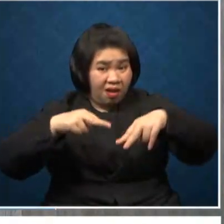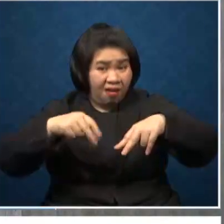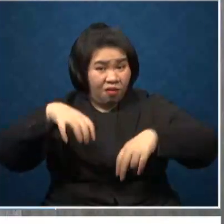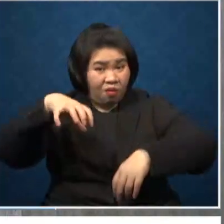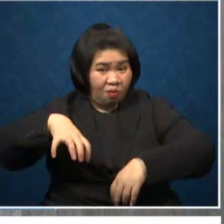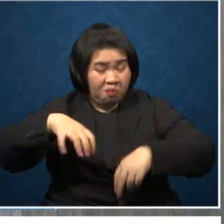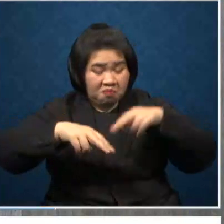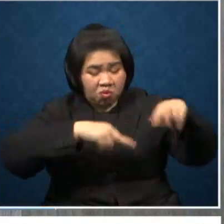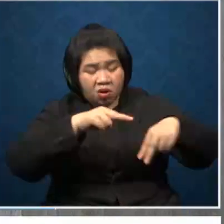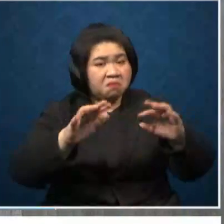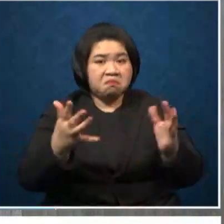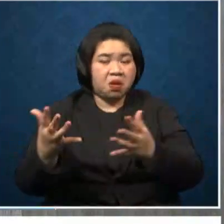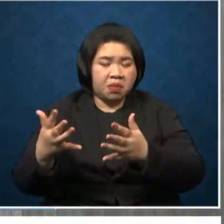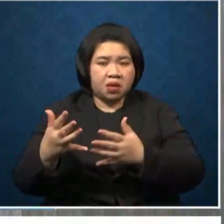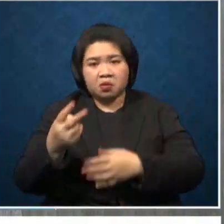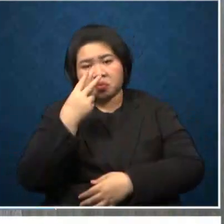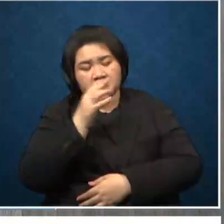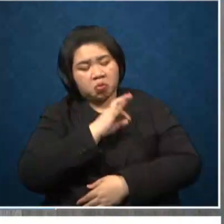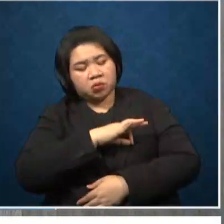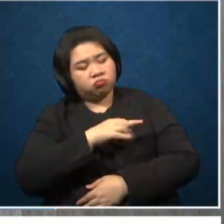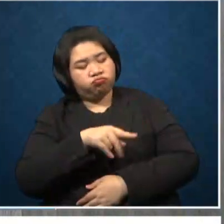ความสนใจในเรื่องนี้น้อยมาก